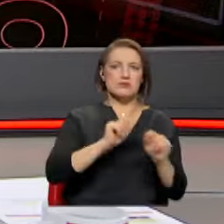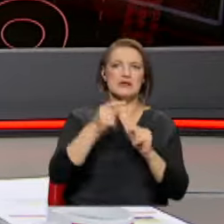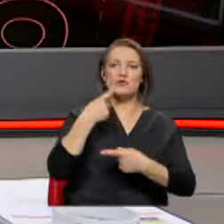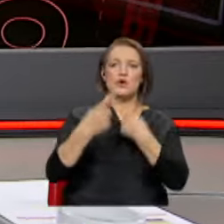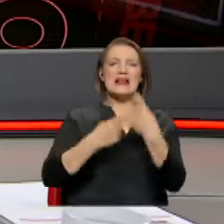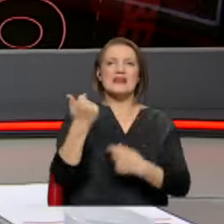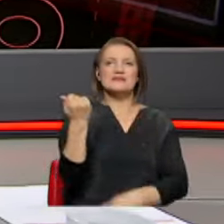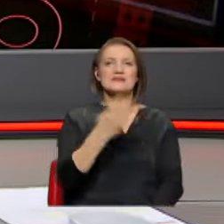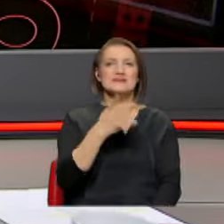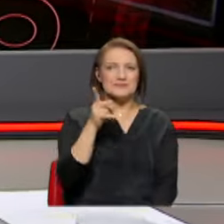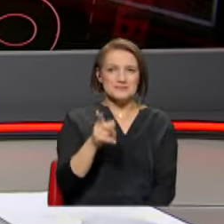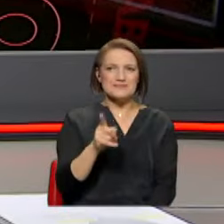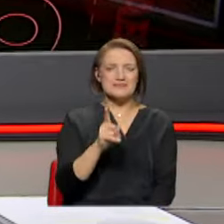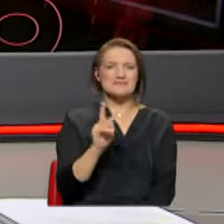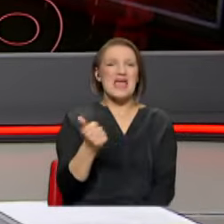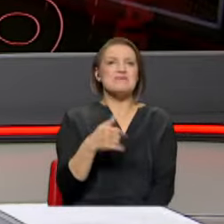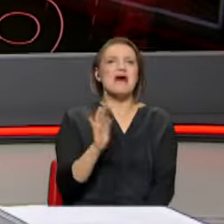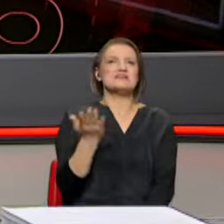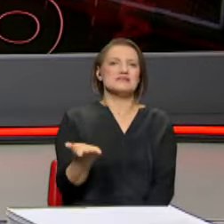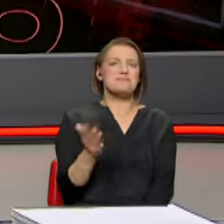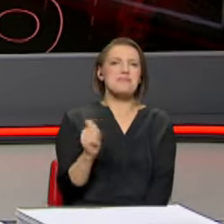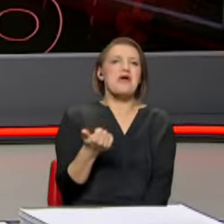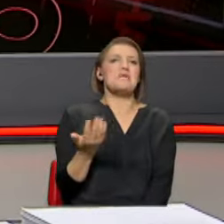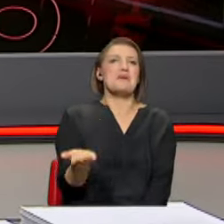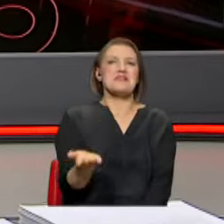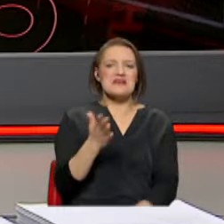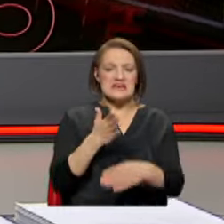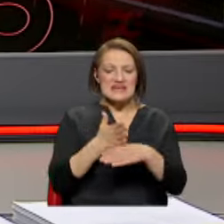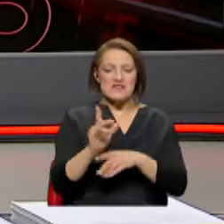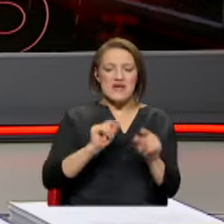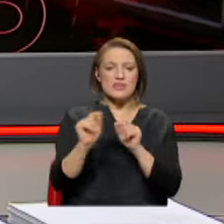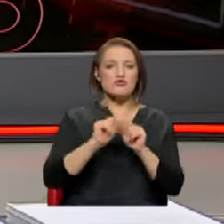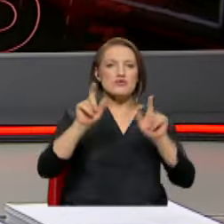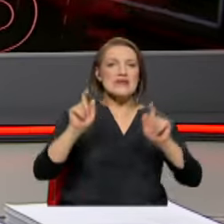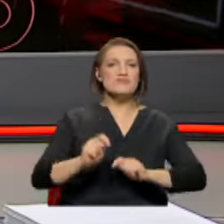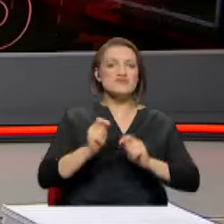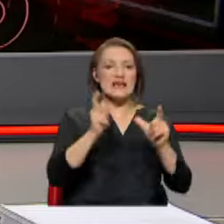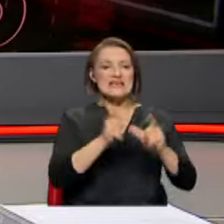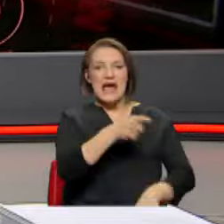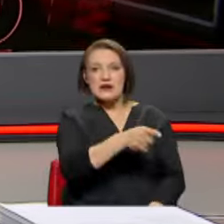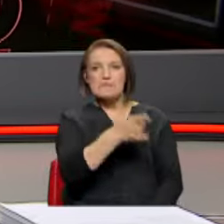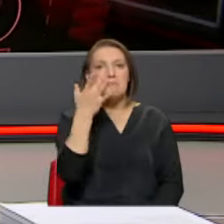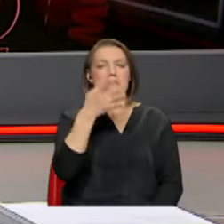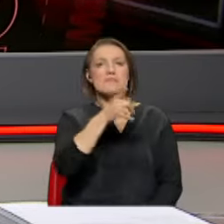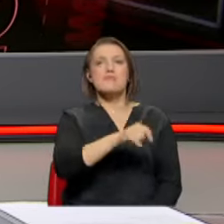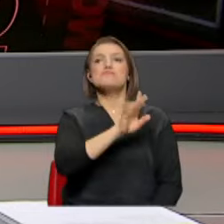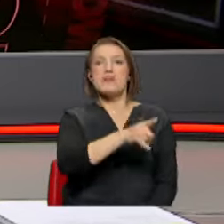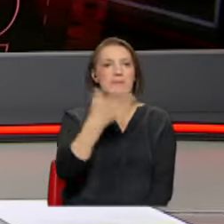söylenen rakamlar değmez. Değmez ve asıl tasarruf yapılacak yerlerden yapılmadığı belli.